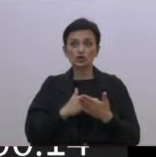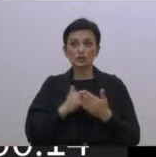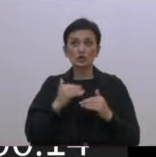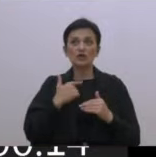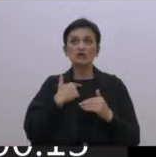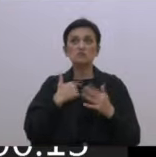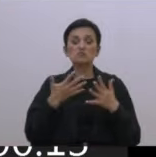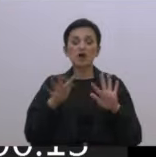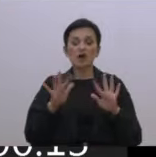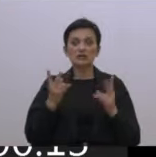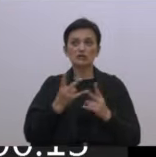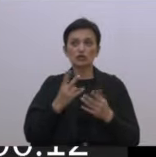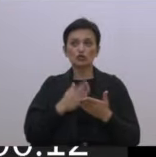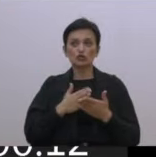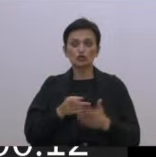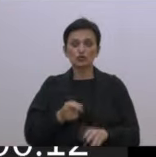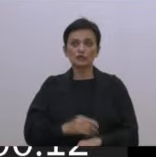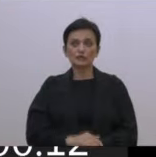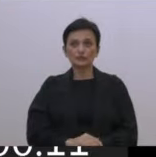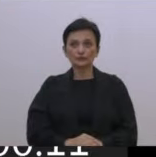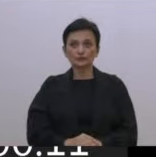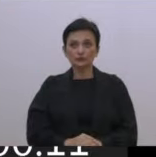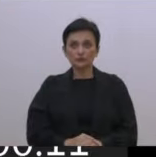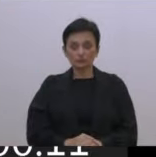მაღალი კვორუმია აქაც საჭირო.